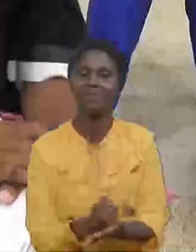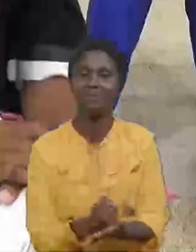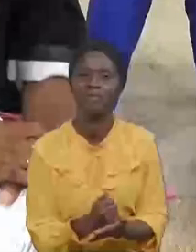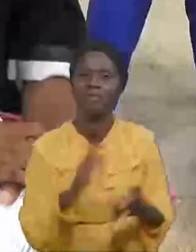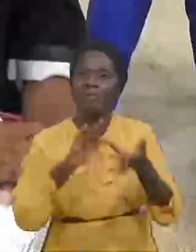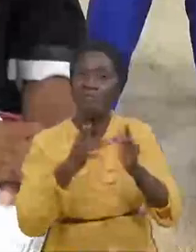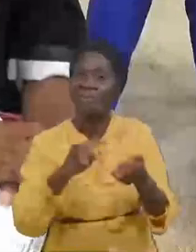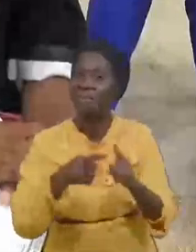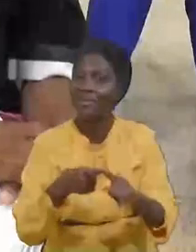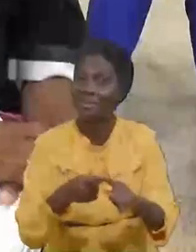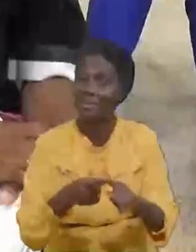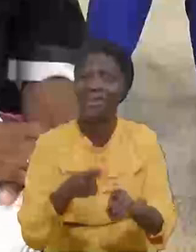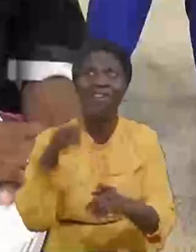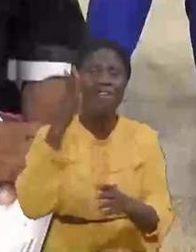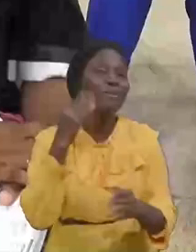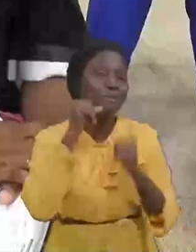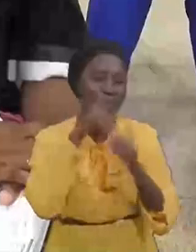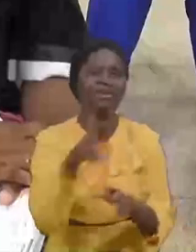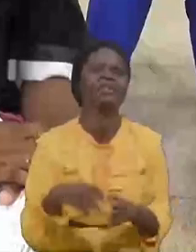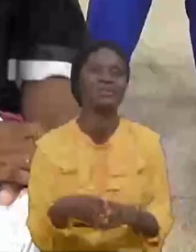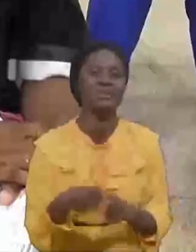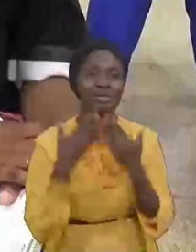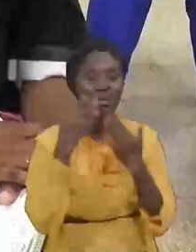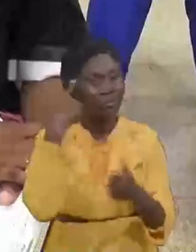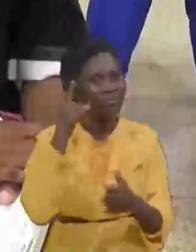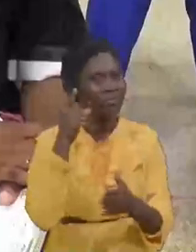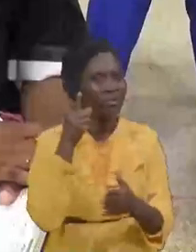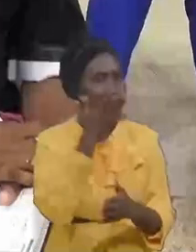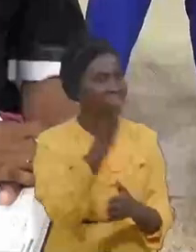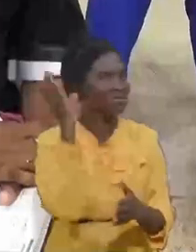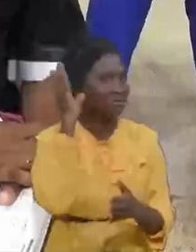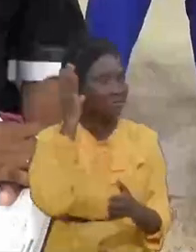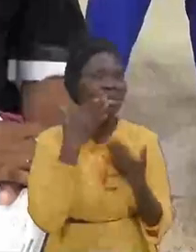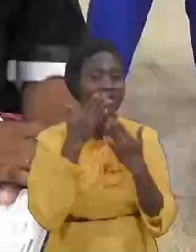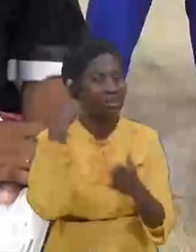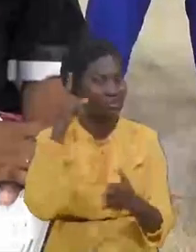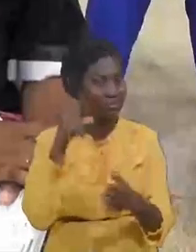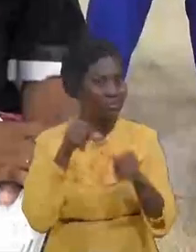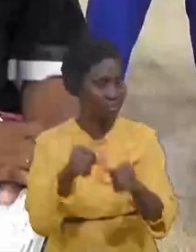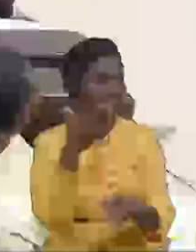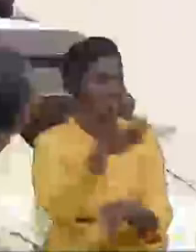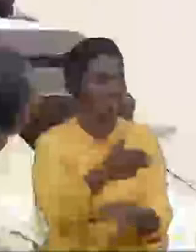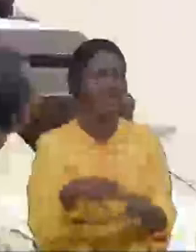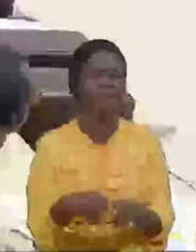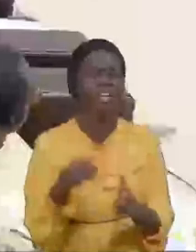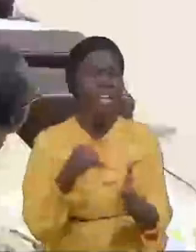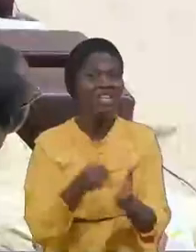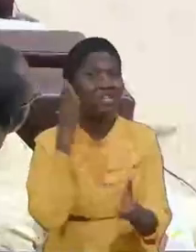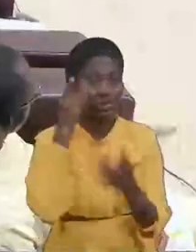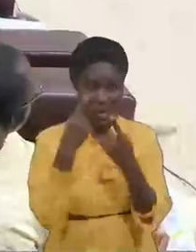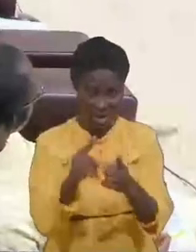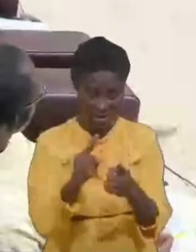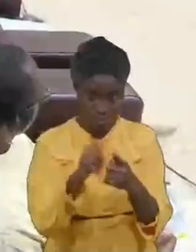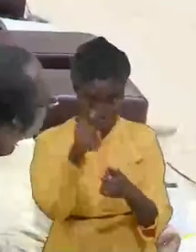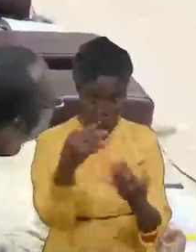nuit. Amis en ligne, merci d'être là. Merci de rester là-bas. Cela va vous arriver ce